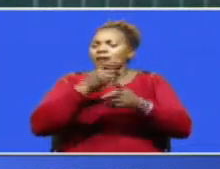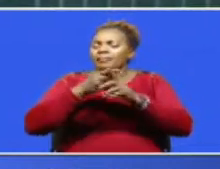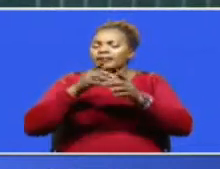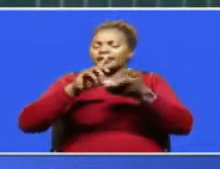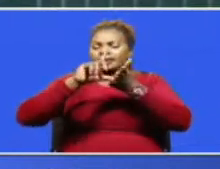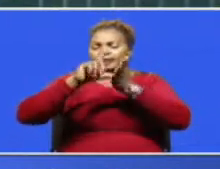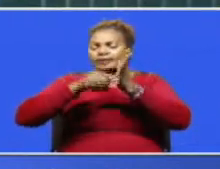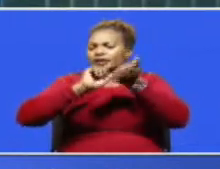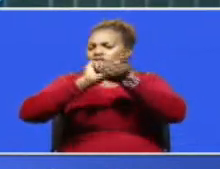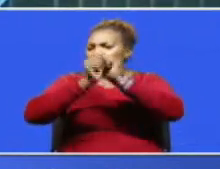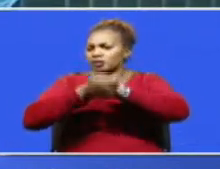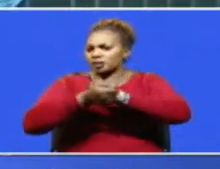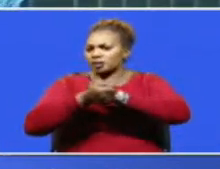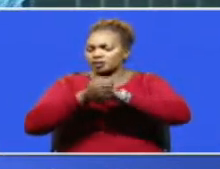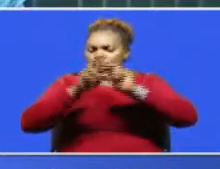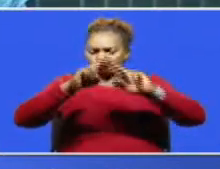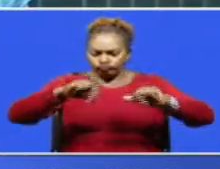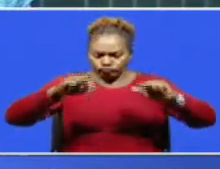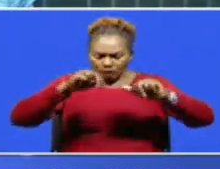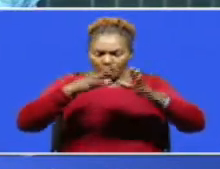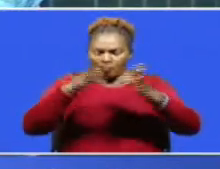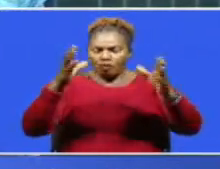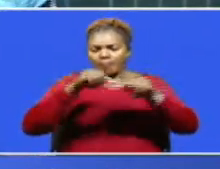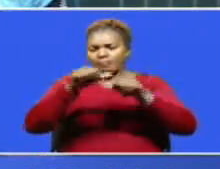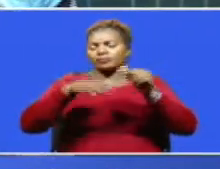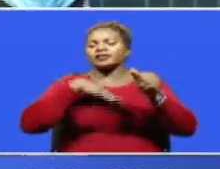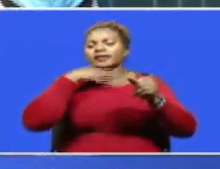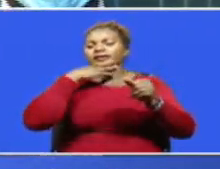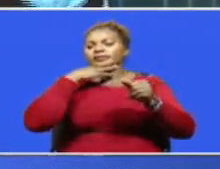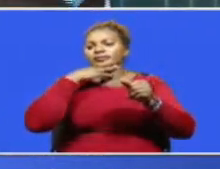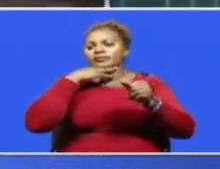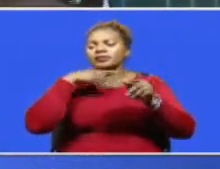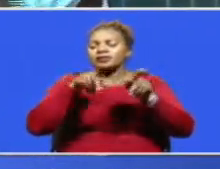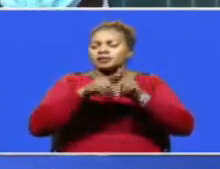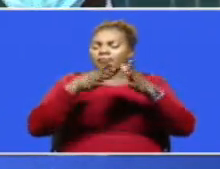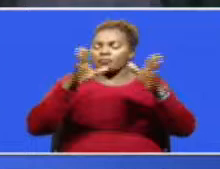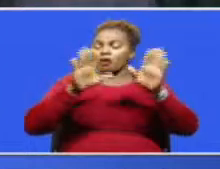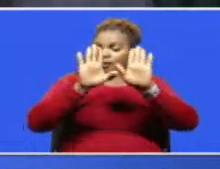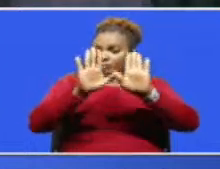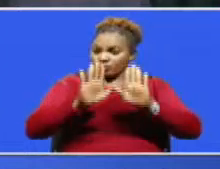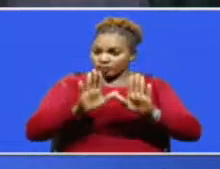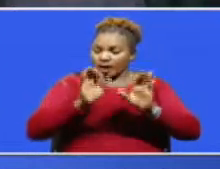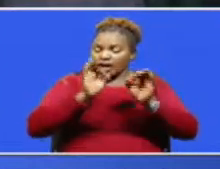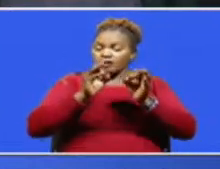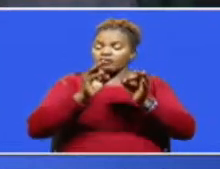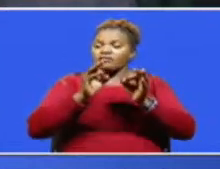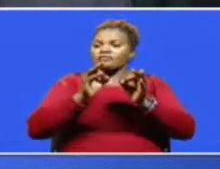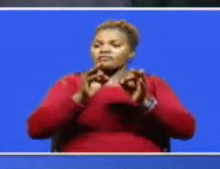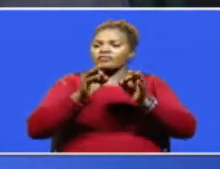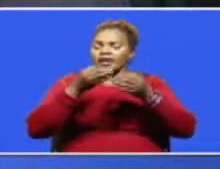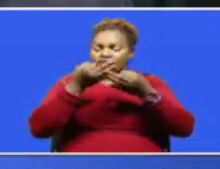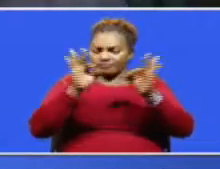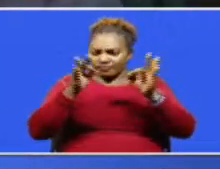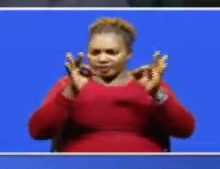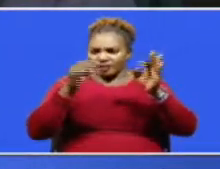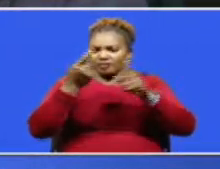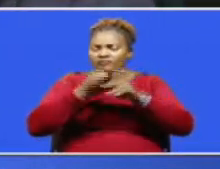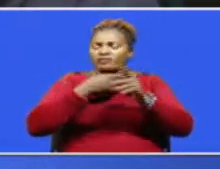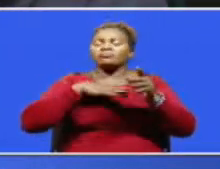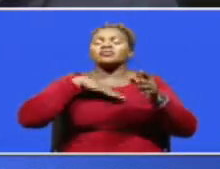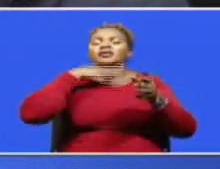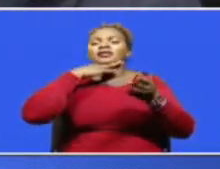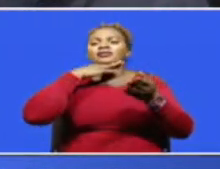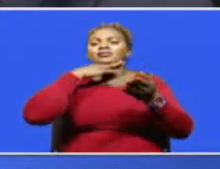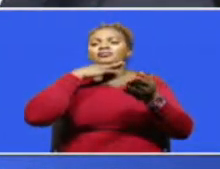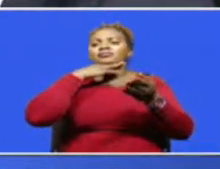kesi hii igeuzwe kuwa ya uchunguzi wa mauaji. Hii ingekuwa na maana kuwa washtakiwa wangejinasua katika kesi ya